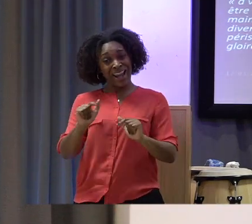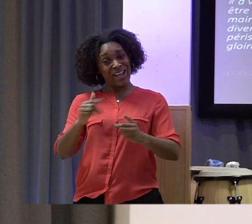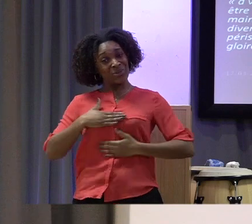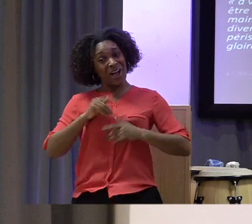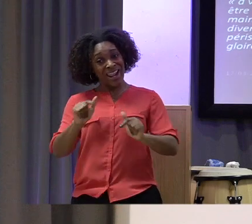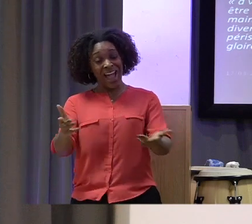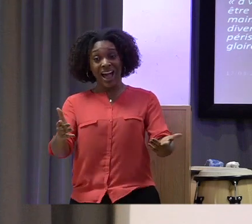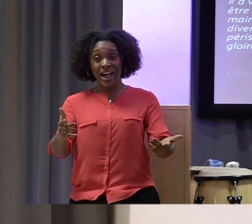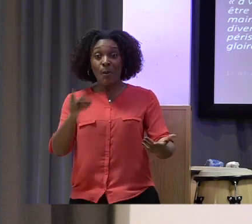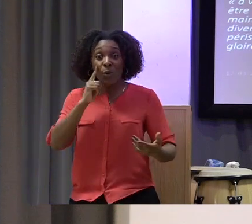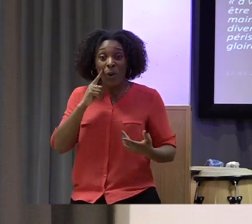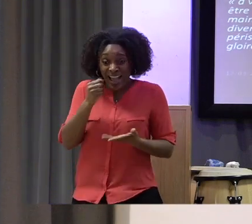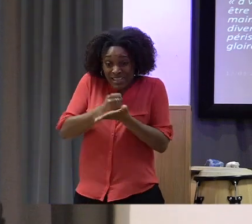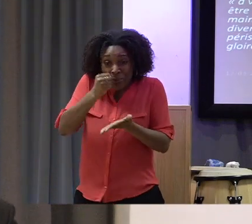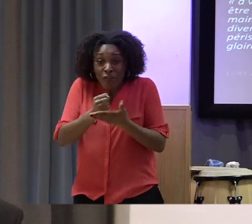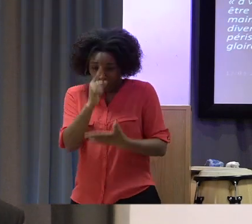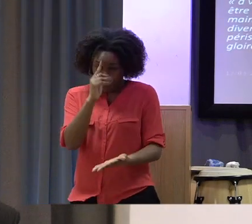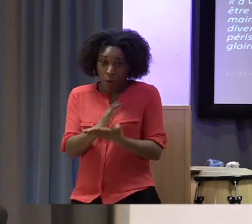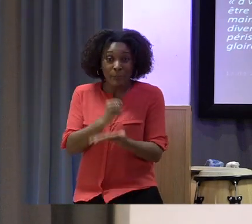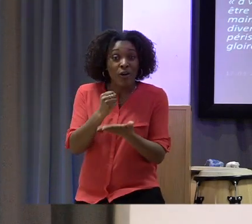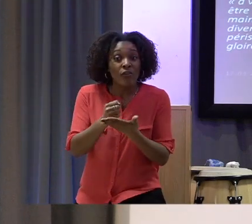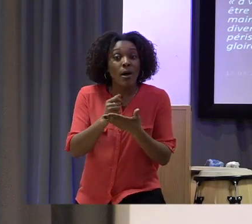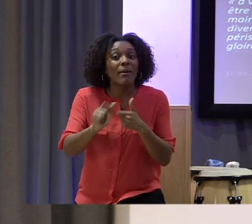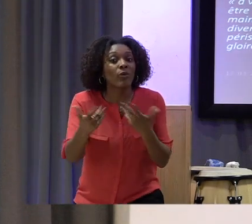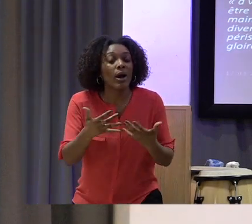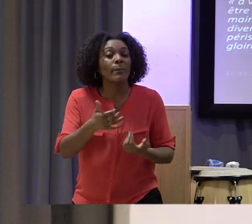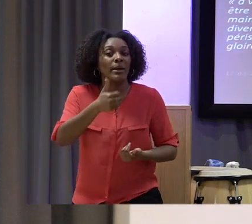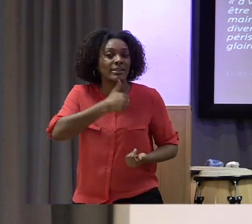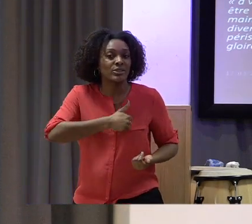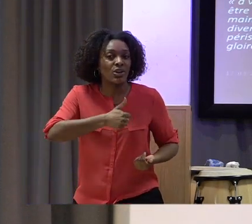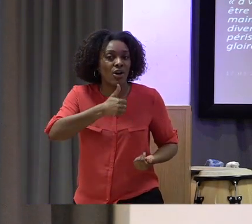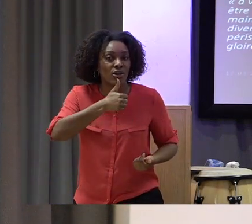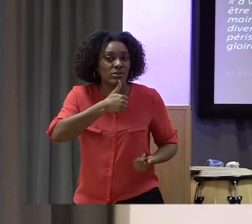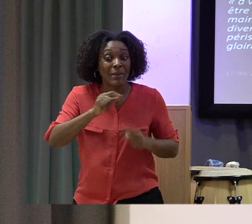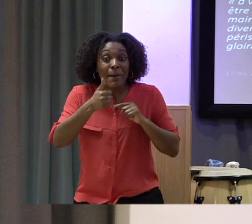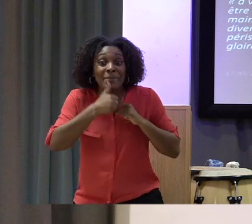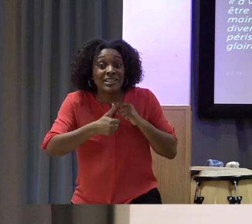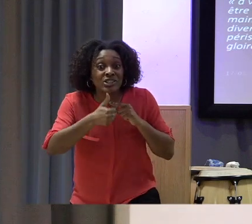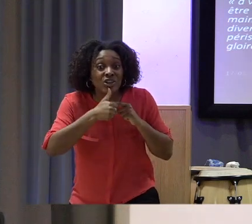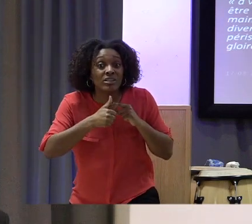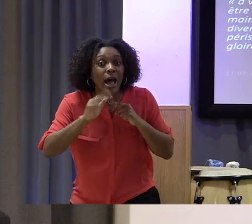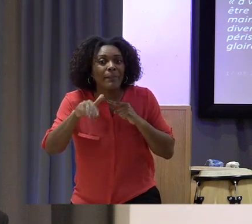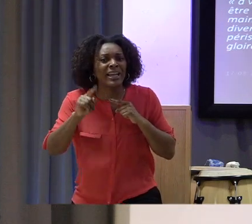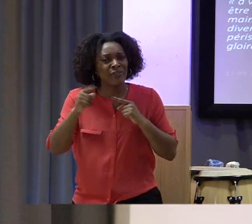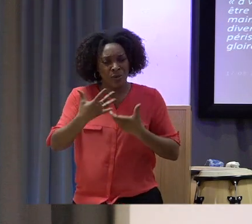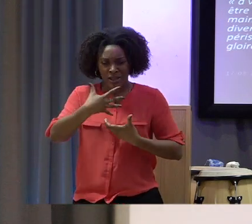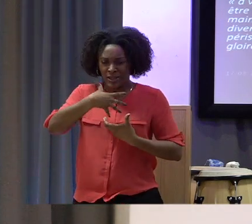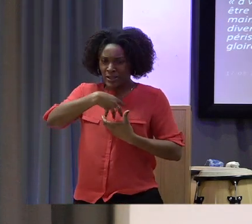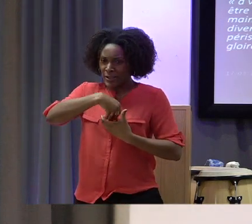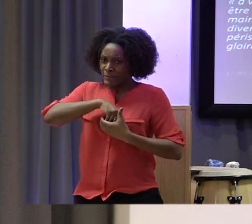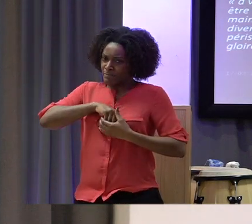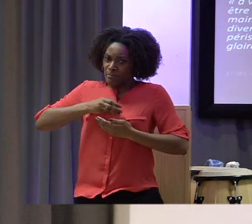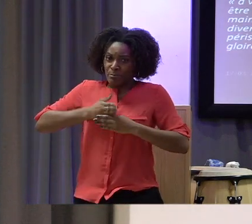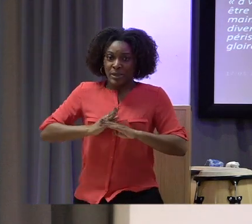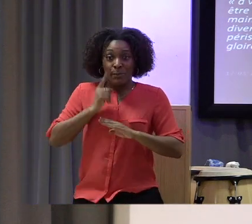sachant que l'épreuve de votre foi produit la patience. Mais il faut que la patience accomplisse parfaitement son œuvre, afin